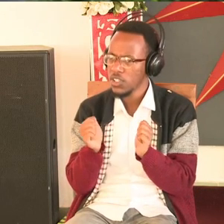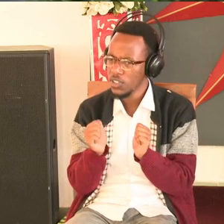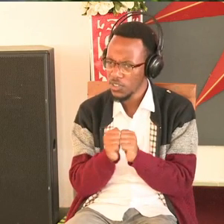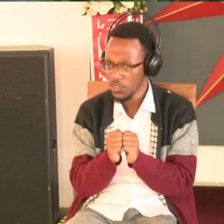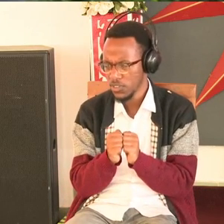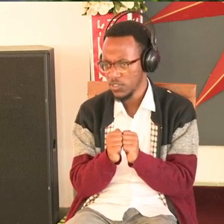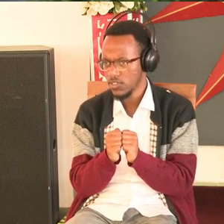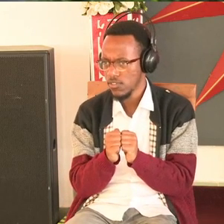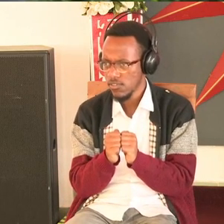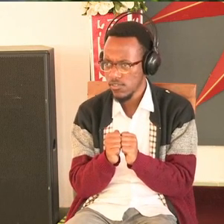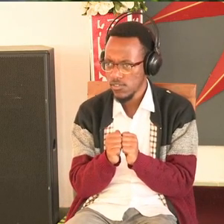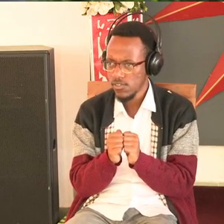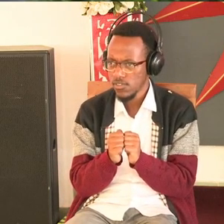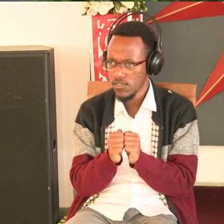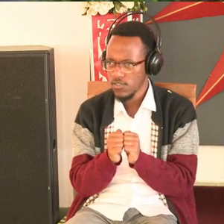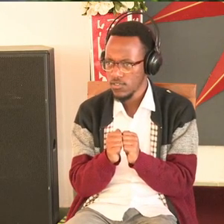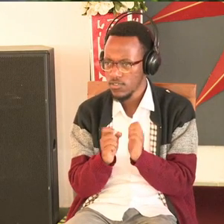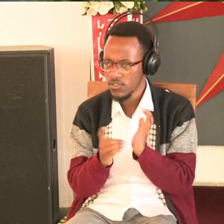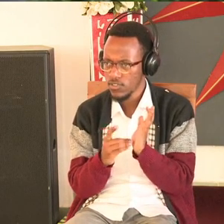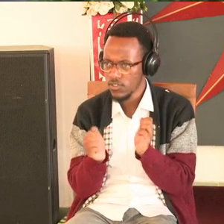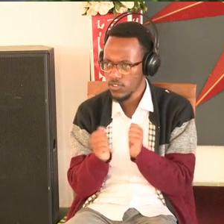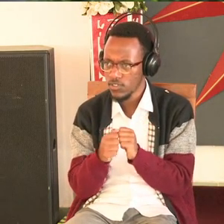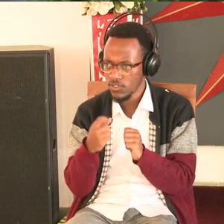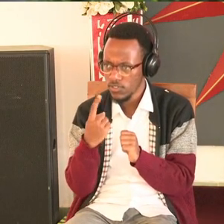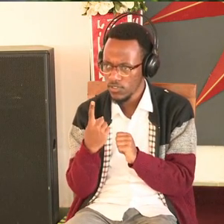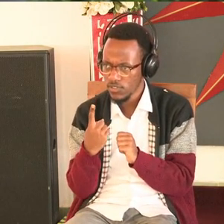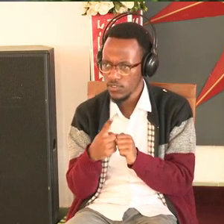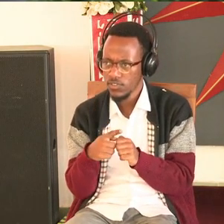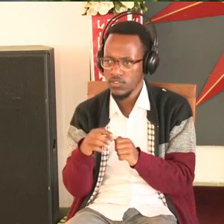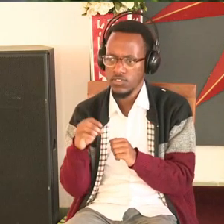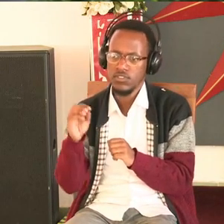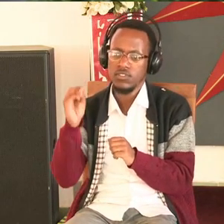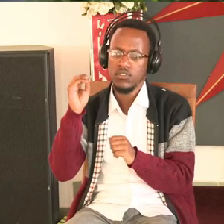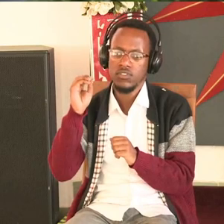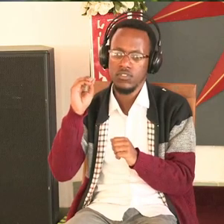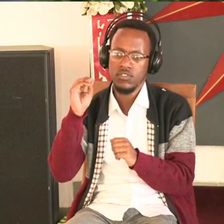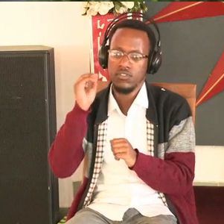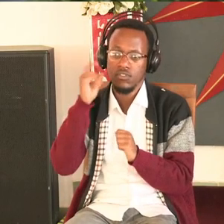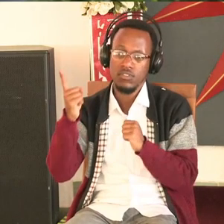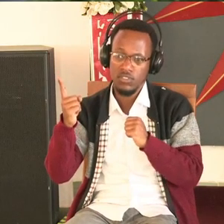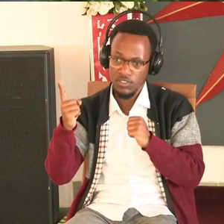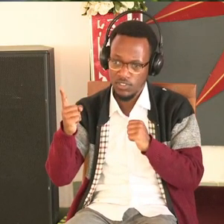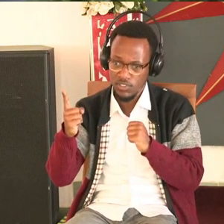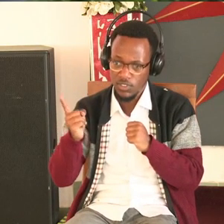ikintu gikomeye ku itariki 11 z'ukwa gatandatu mu